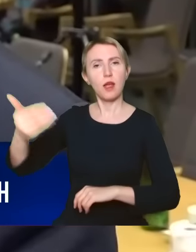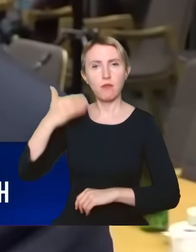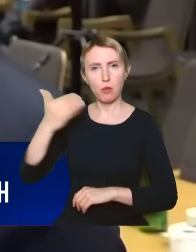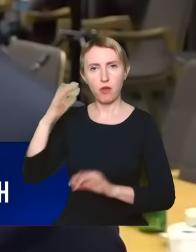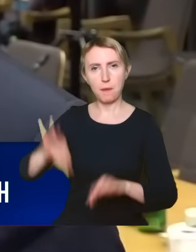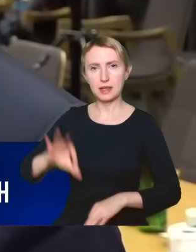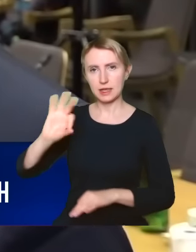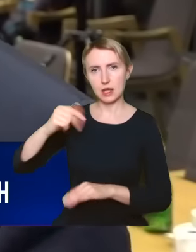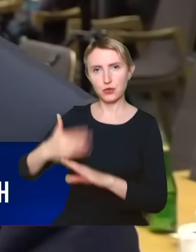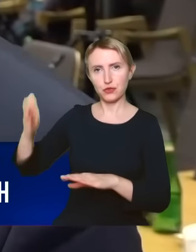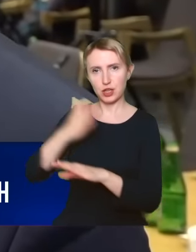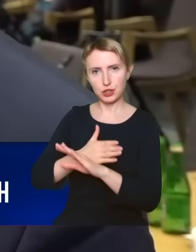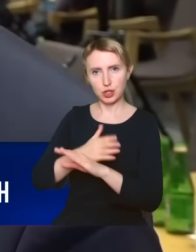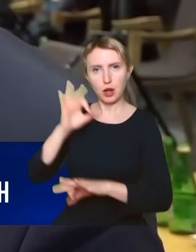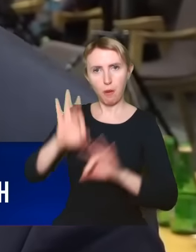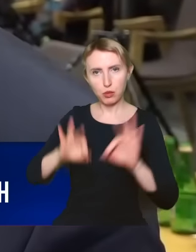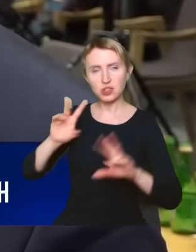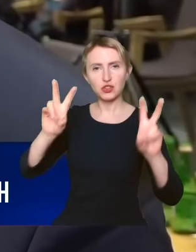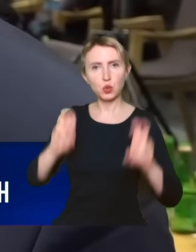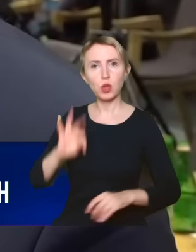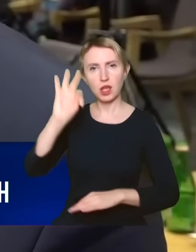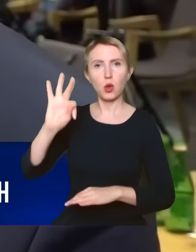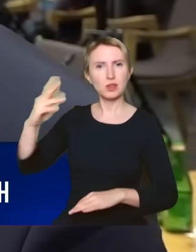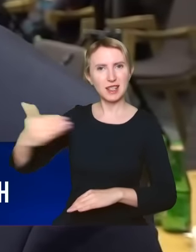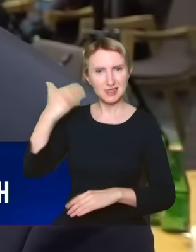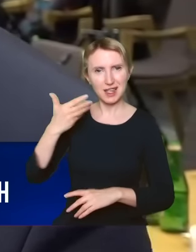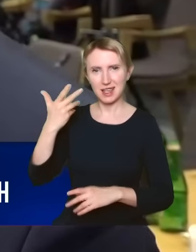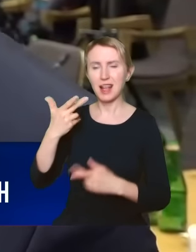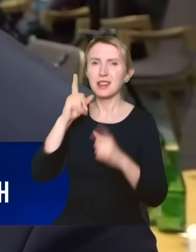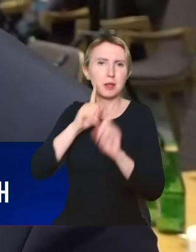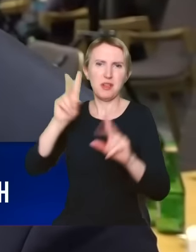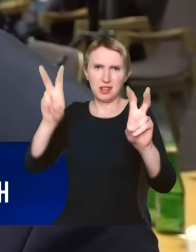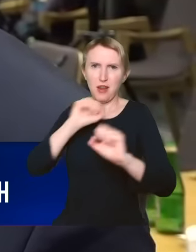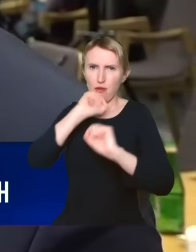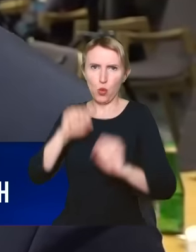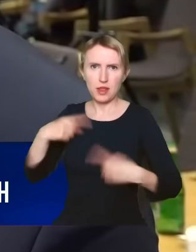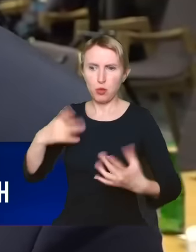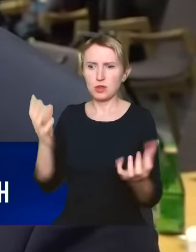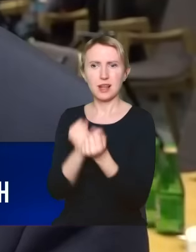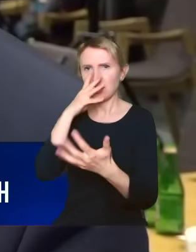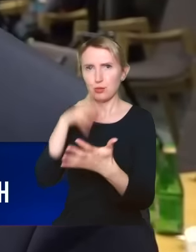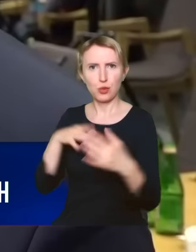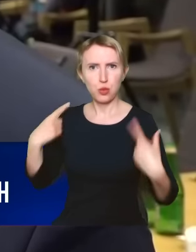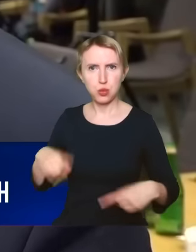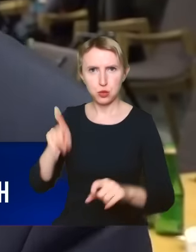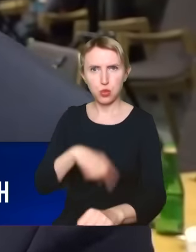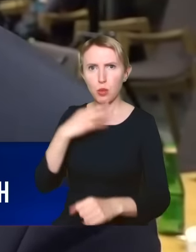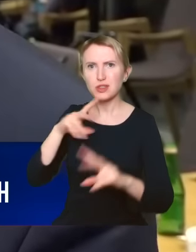Sasina z poprzedniego posiedzenia, że cytuje jego zeznanie. W rzeczywistości nic nie cytował, nie był w stanie tego odnaleźć w protokole. Bardzo długo mówił, że to